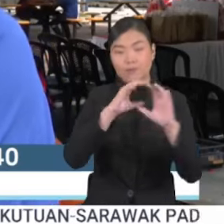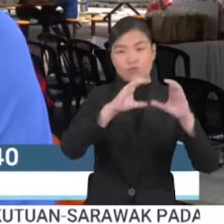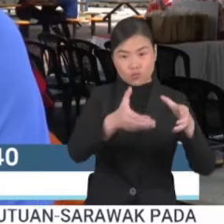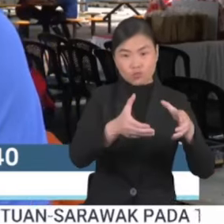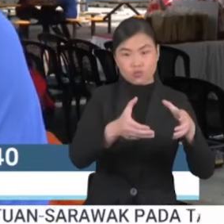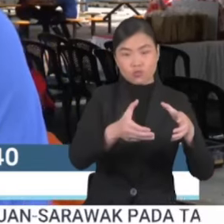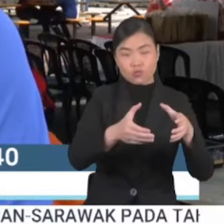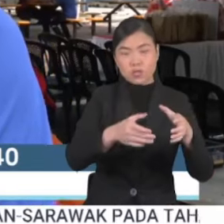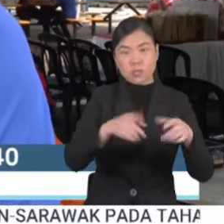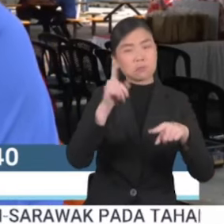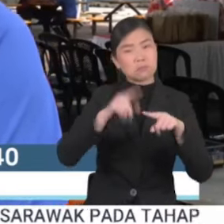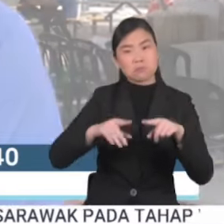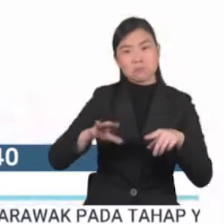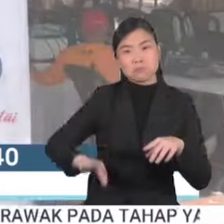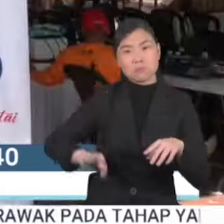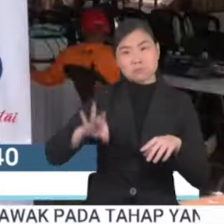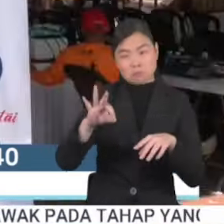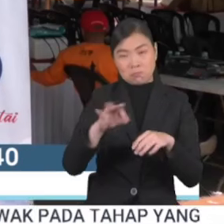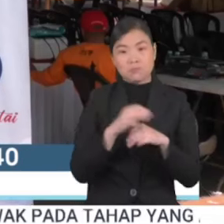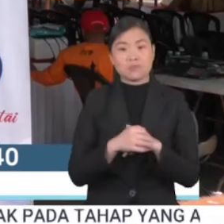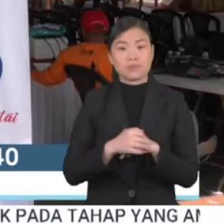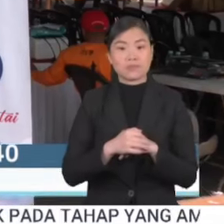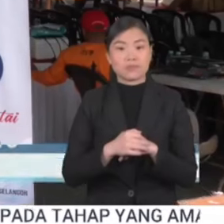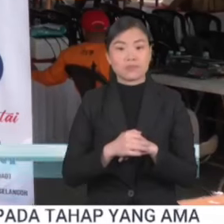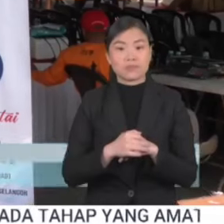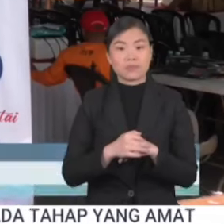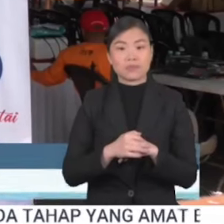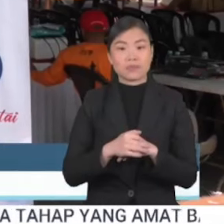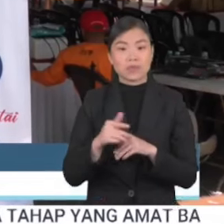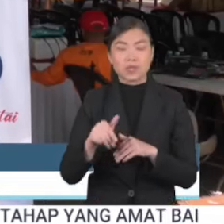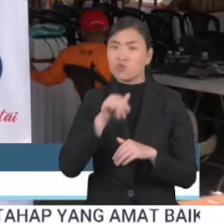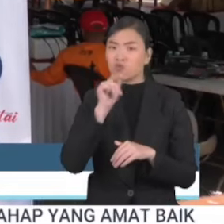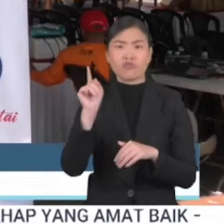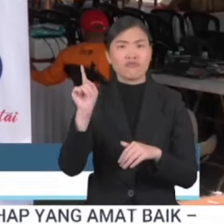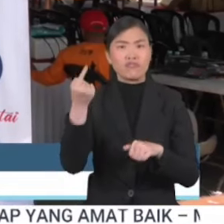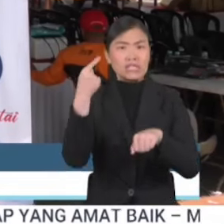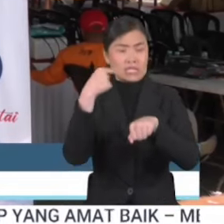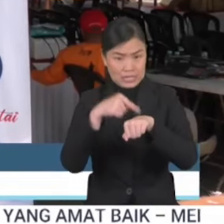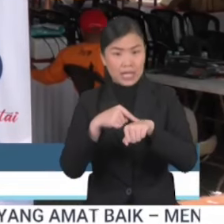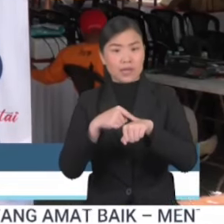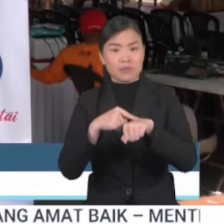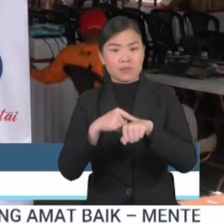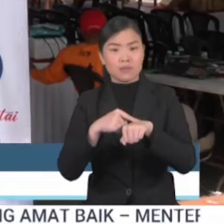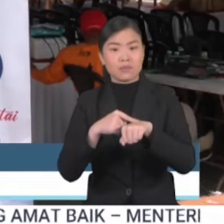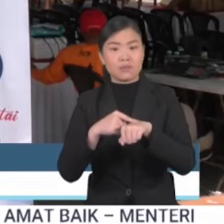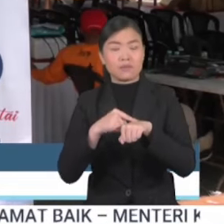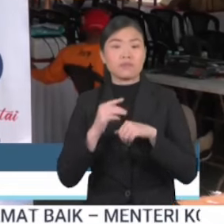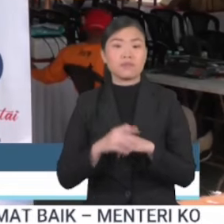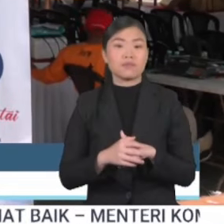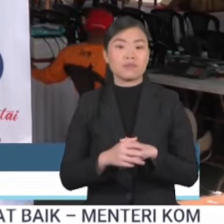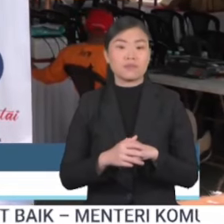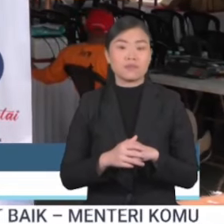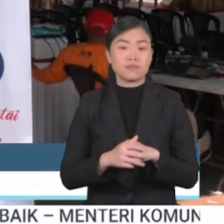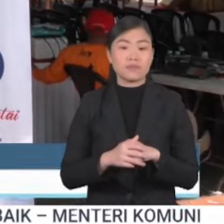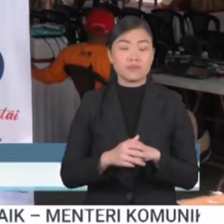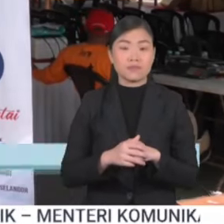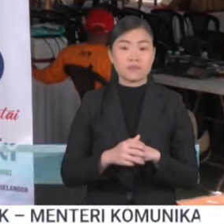golongan-golongan yang kurang berkemampuan. Ini bukan program yang kali pertama bersifat sebegini yang kita buat di Pantai Kelanang.